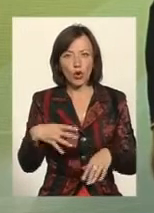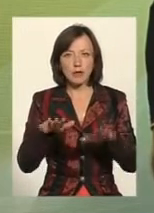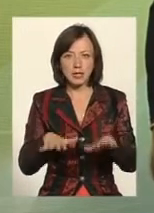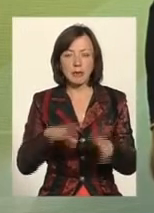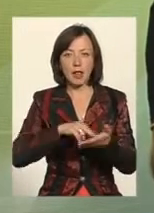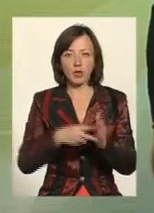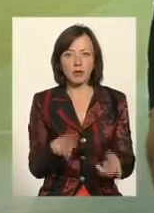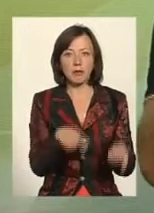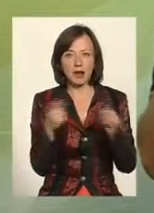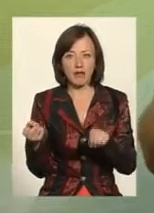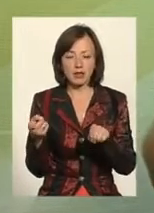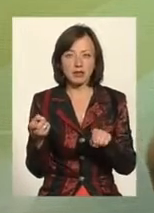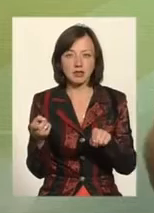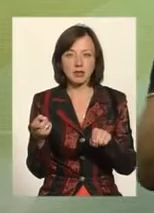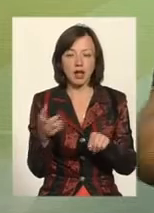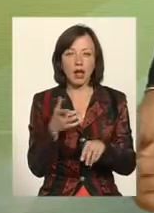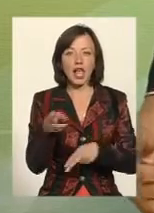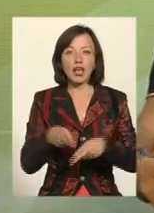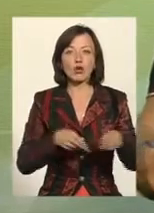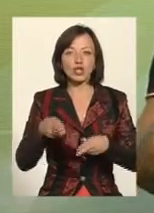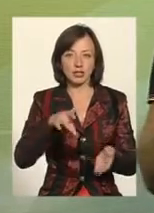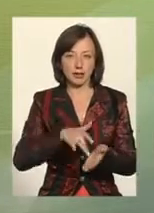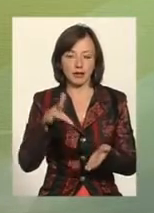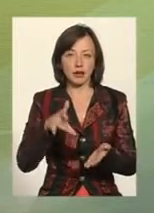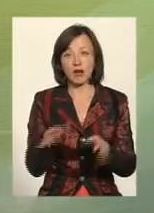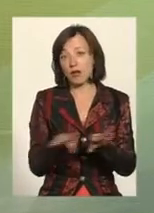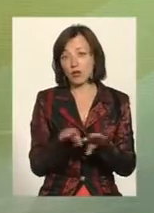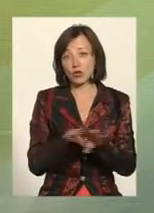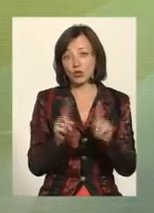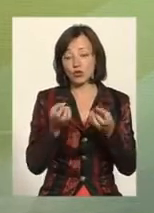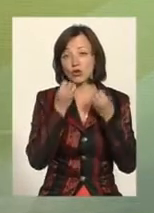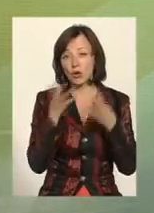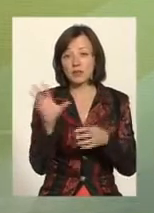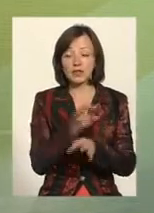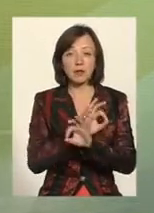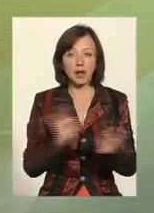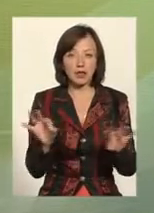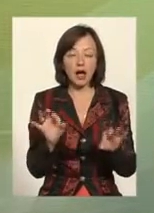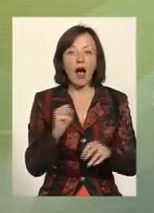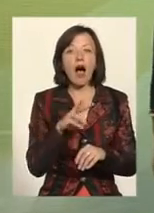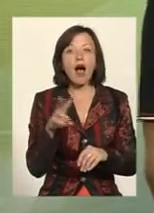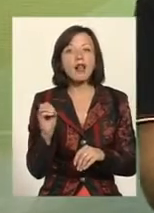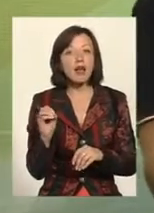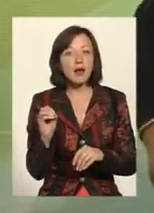планується перевести їм в хірургічний центр. Вроді би кажуть, дуже добре, все буде під одному місці. Але